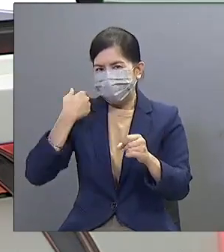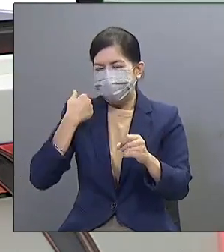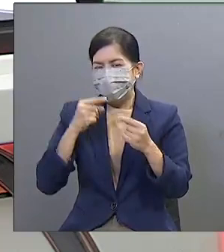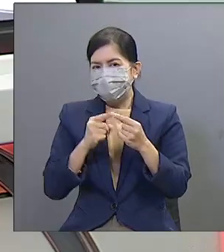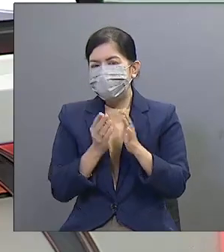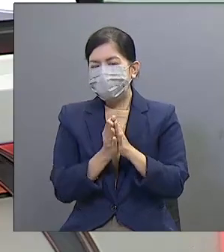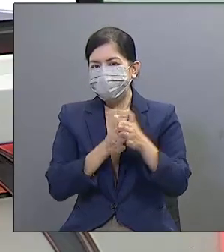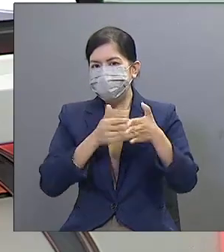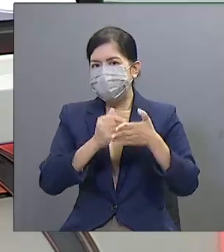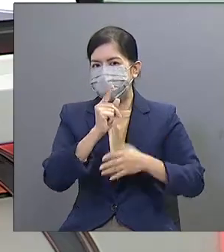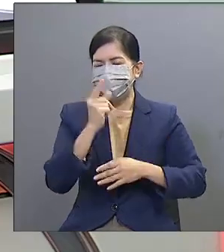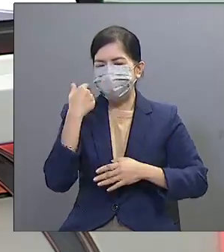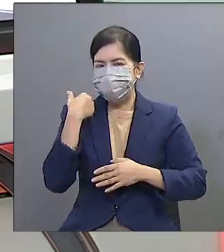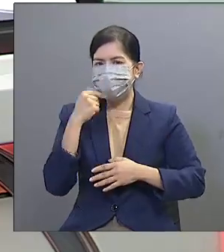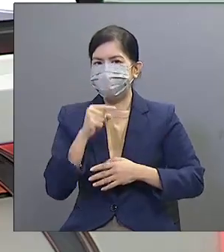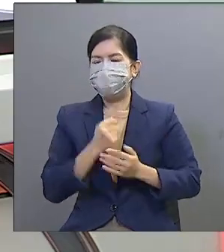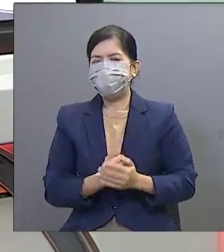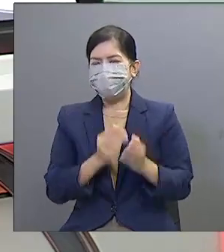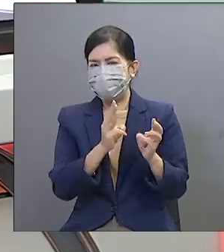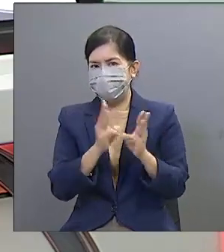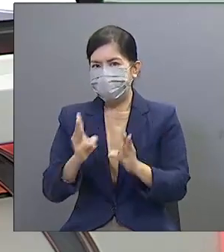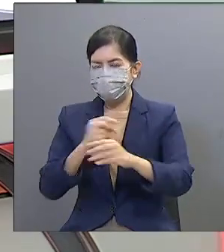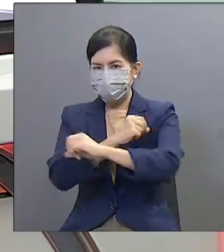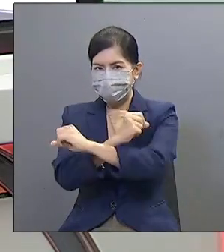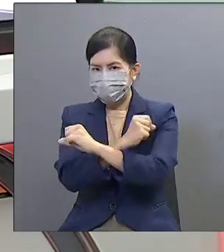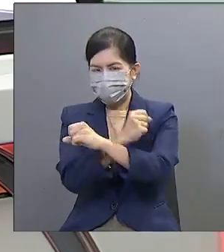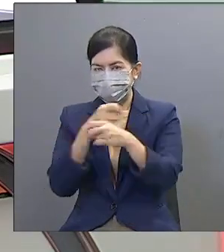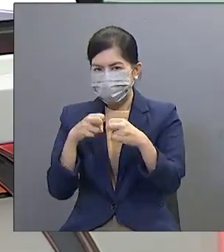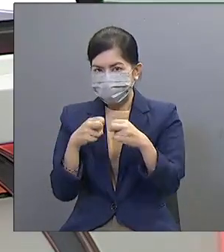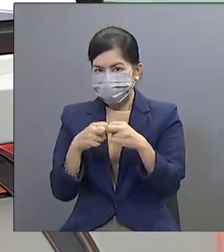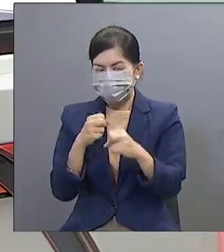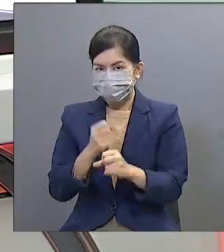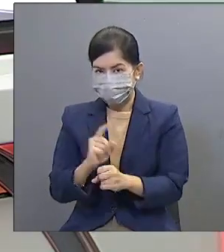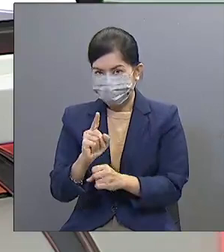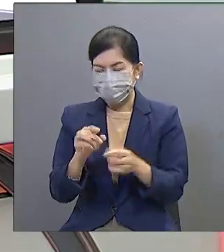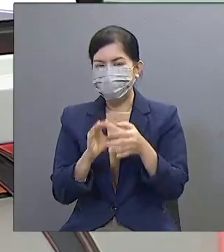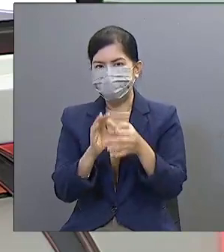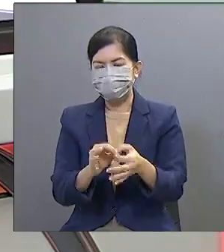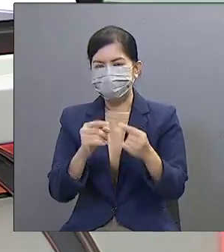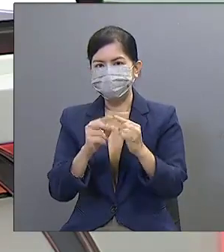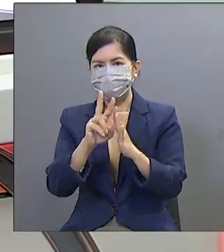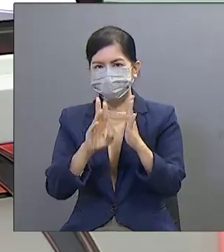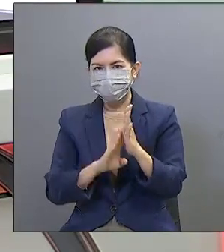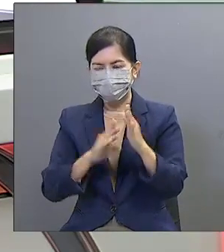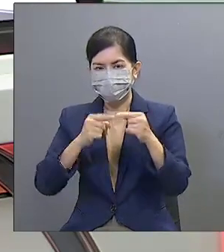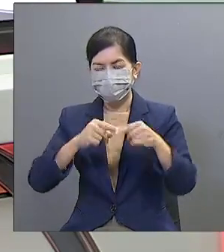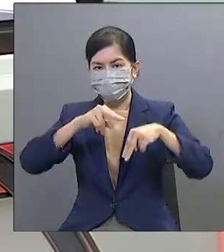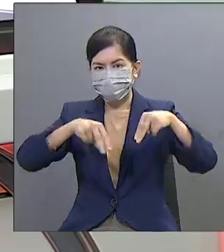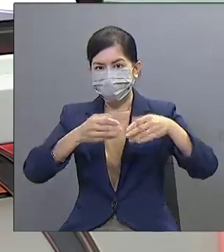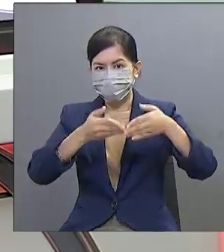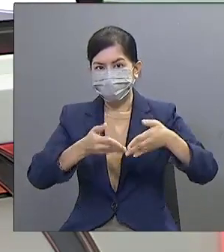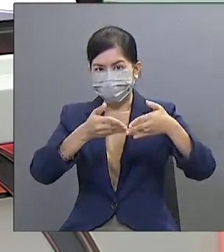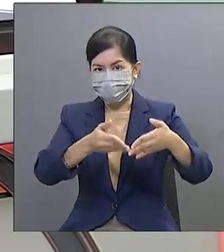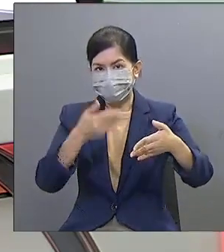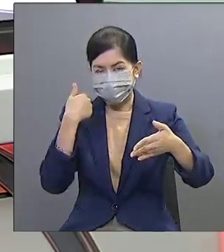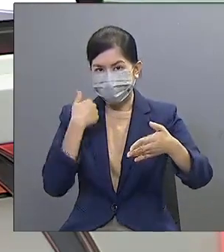ก็คือการจัดตั้งติดตามระบบสำรองสำแดงข้อมูลเรืออัตโนมัติเพื่อดูเส้นทางเรือตั้งแต่ต้นทางไปจนถึงปล